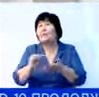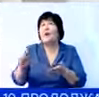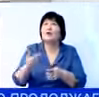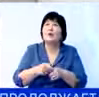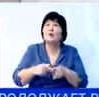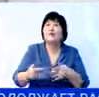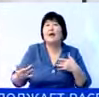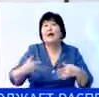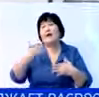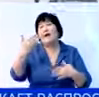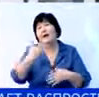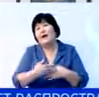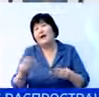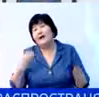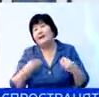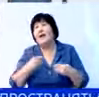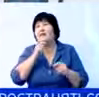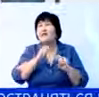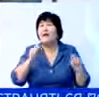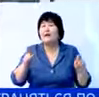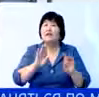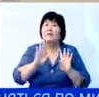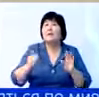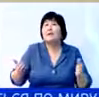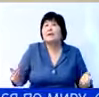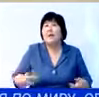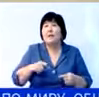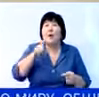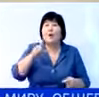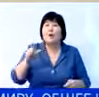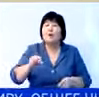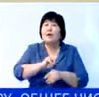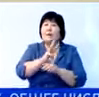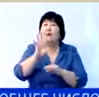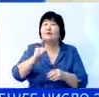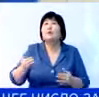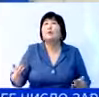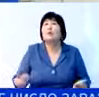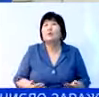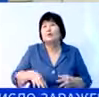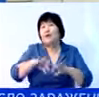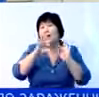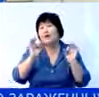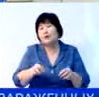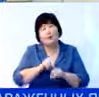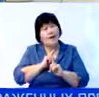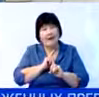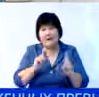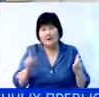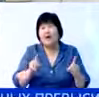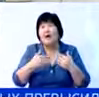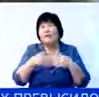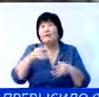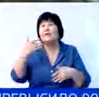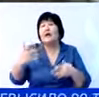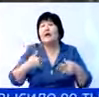тонические костюмы награды а также предметы быта люди посвятивший всю свою жизнь искусству особые выпускница